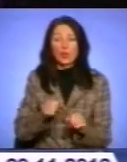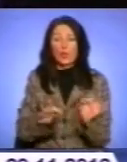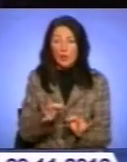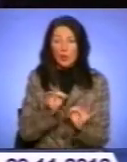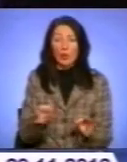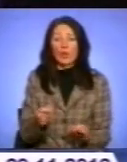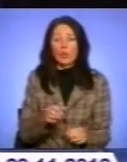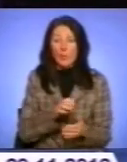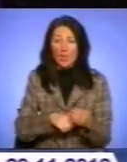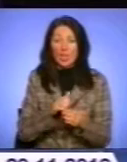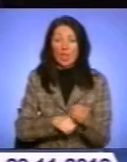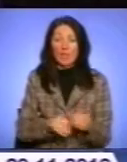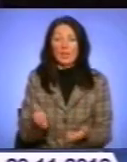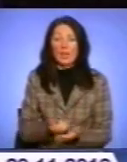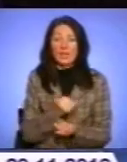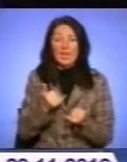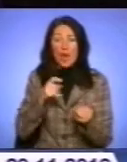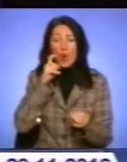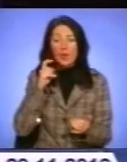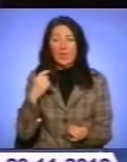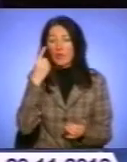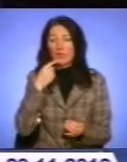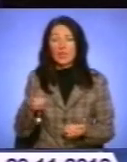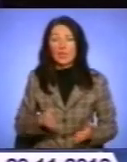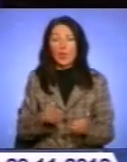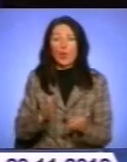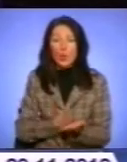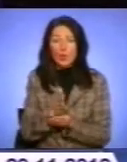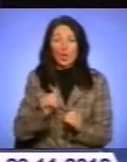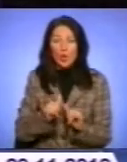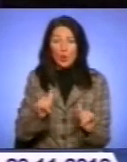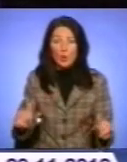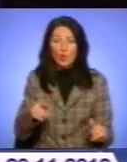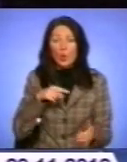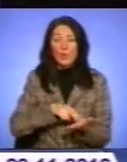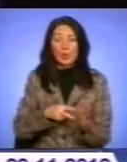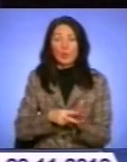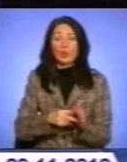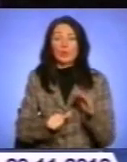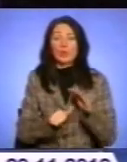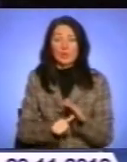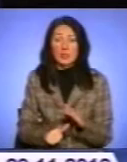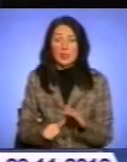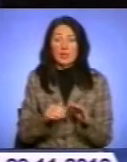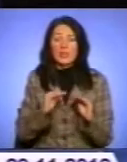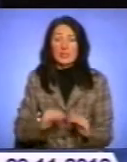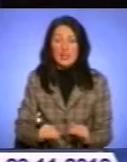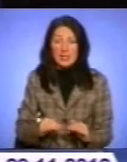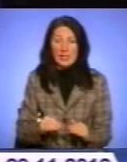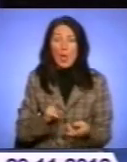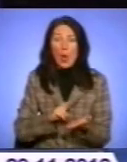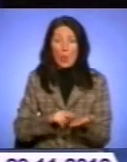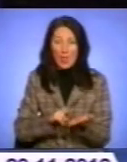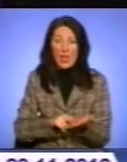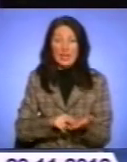для України власний курс розвитку планують, знижуючи податкове навантаження на бізнес та підтримуючи вітчизняного виробника.